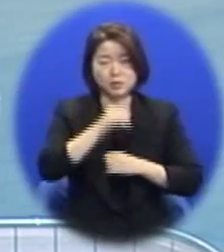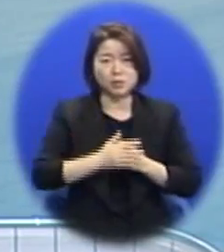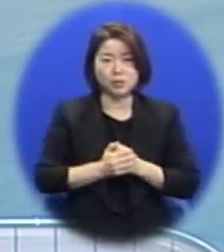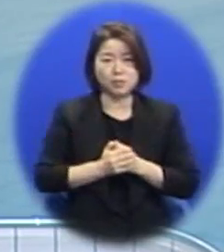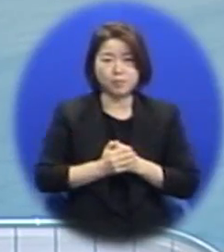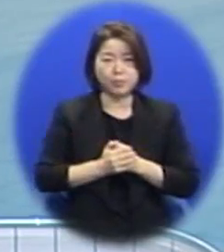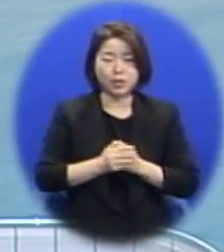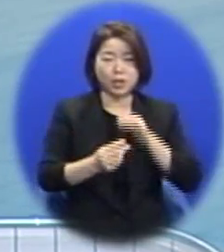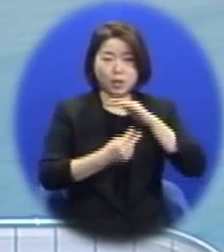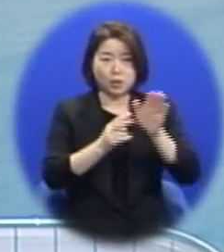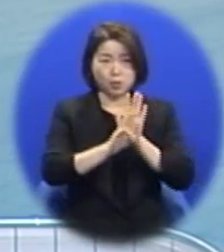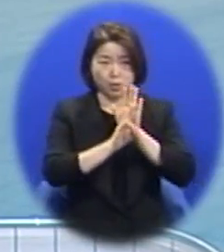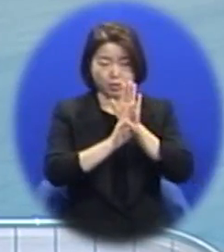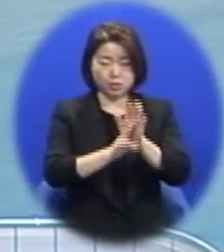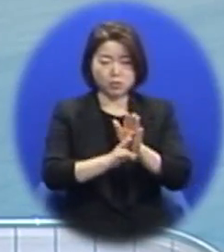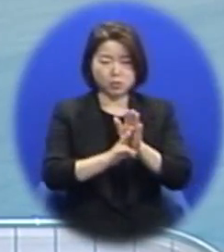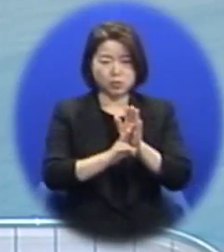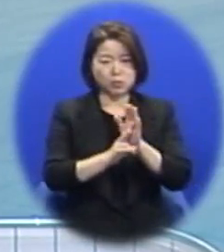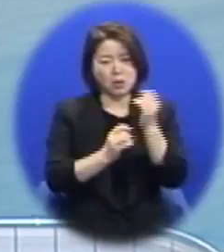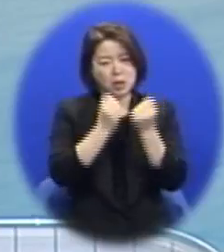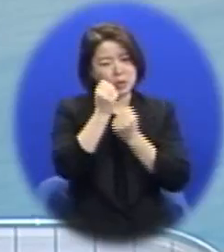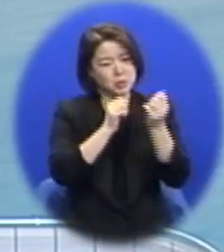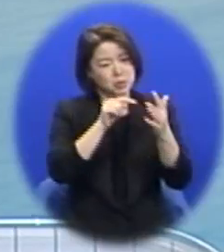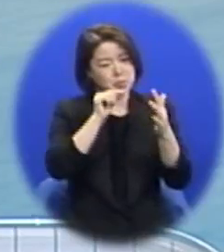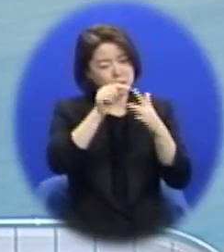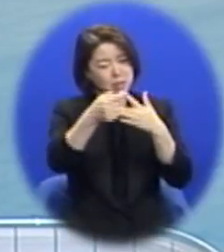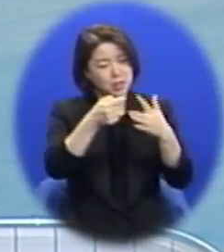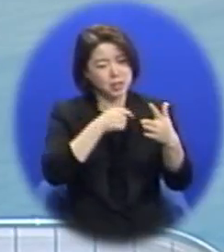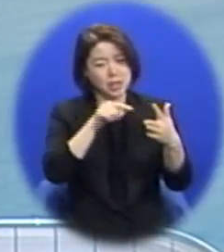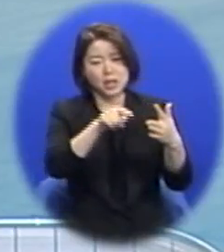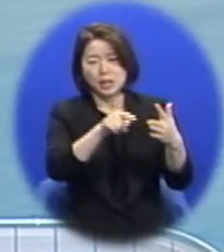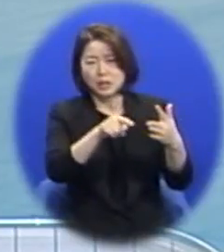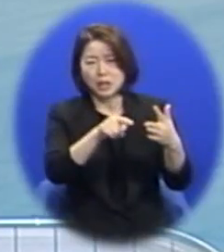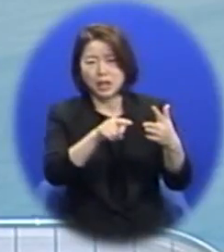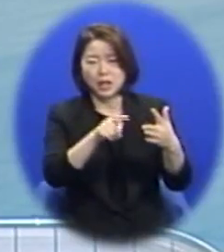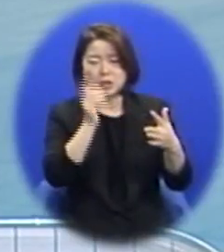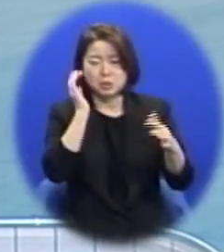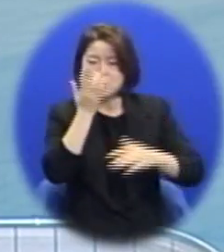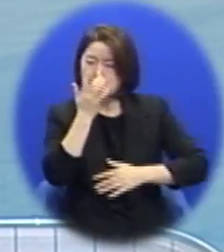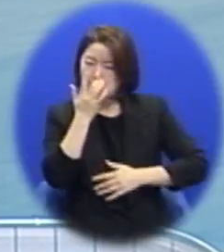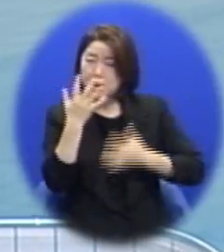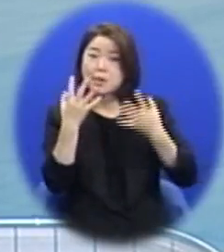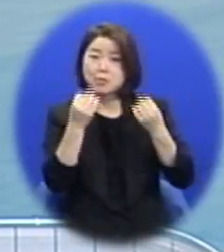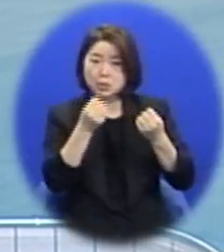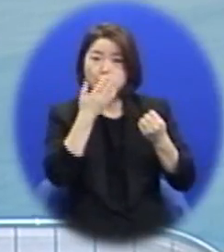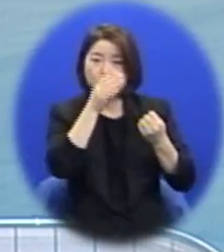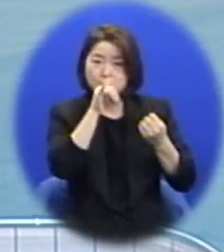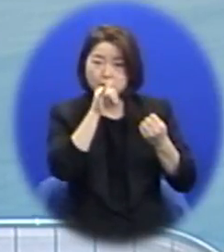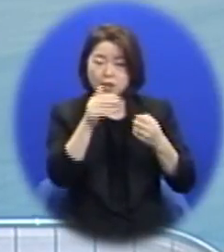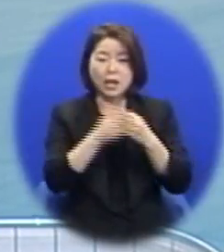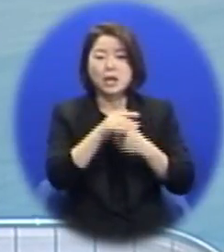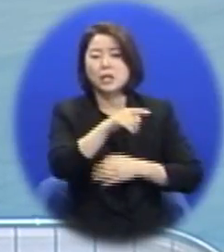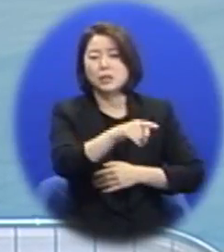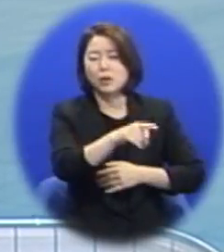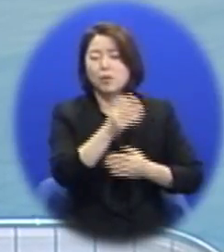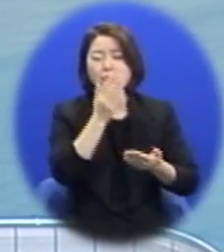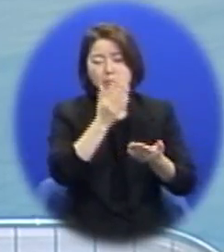논란이 있는 부분이 꽤 많습니다. 가능하면 그 부분들은 건드리지 않으려고 합니다. 특별한 경우